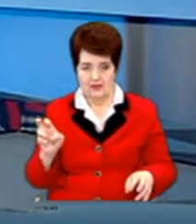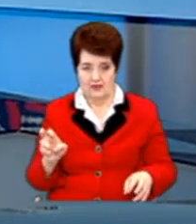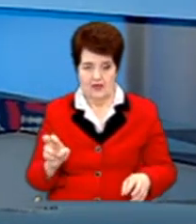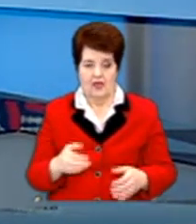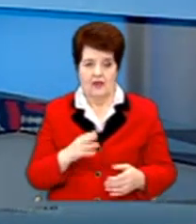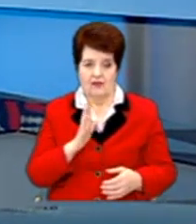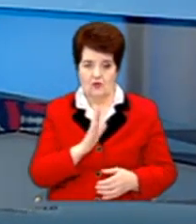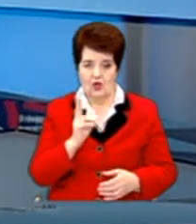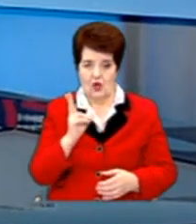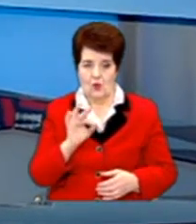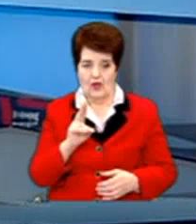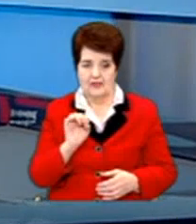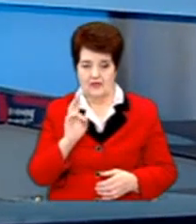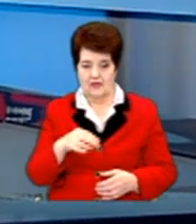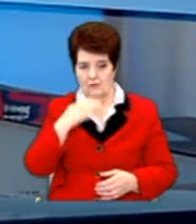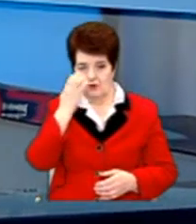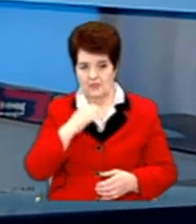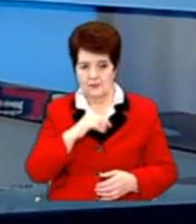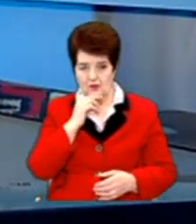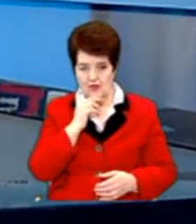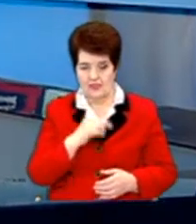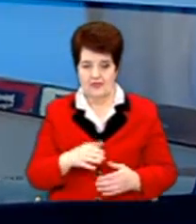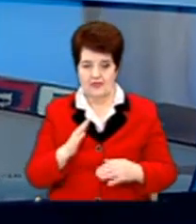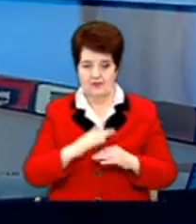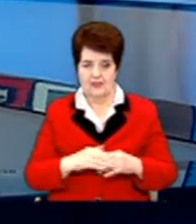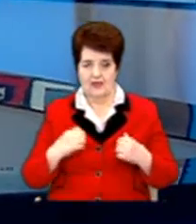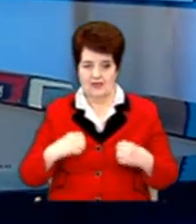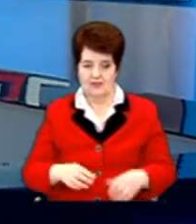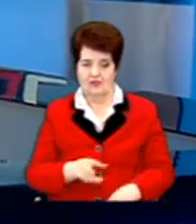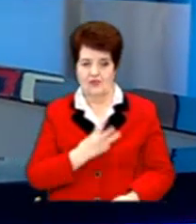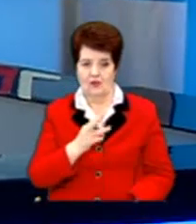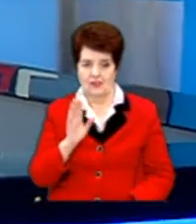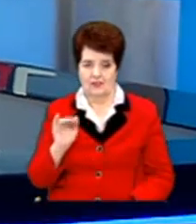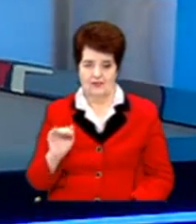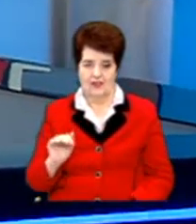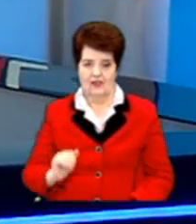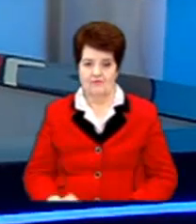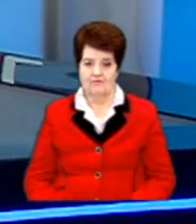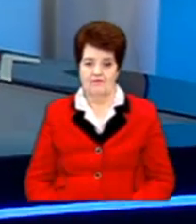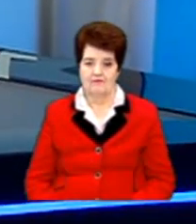Eu sunt Victoria Colesnic și vă mulțumesc pentru atenție. O seară liniștită vă doresc. La revedere!